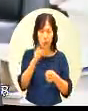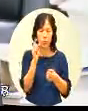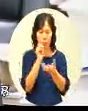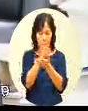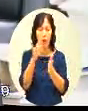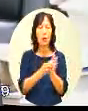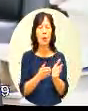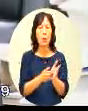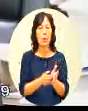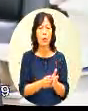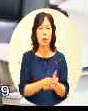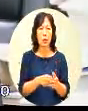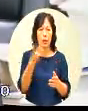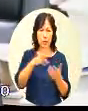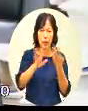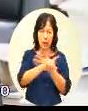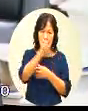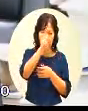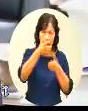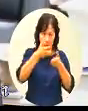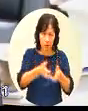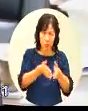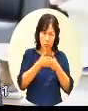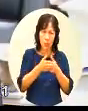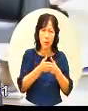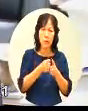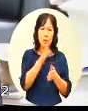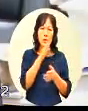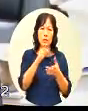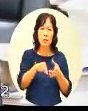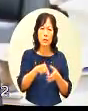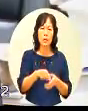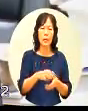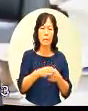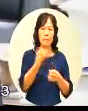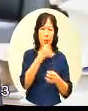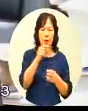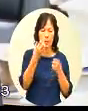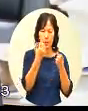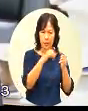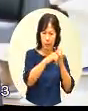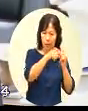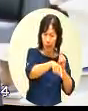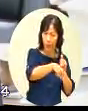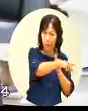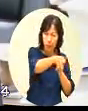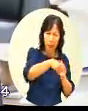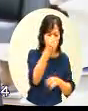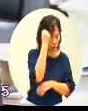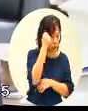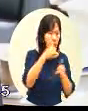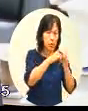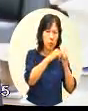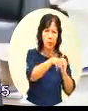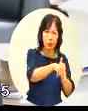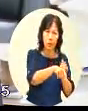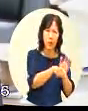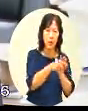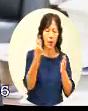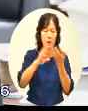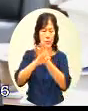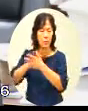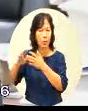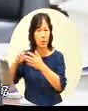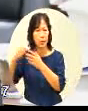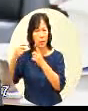报告。那重要另外一点就是说，是不是不管是在地那边的民众也好，或者说是我们外地人